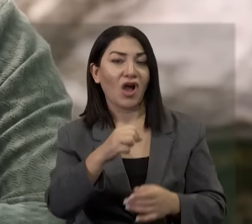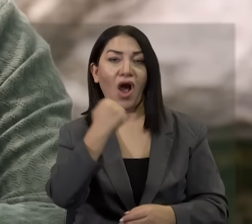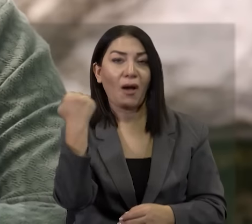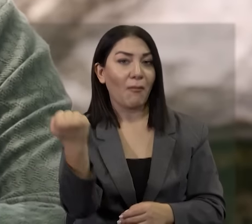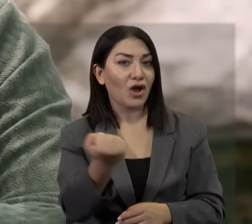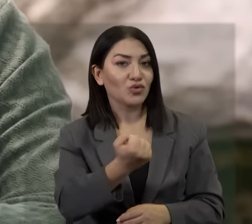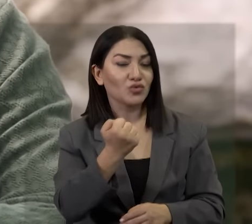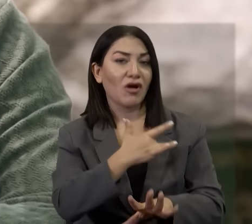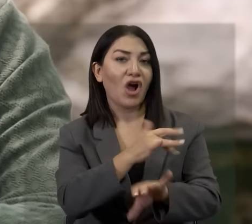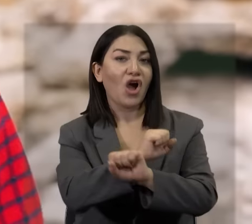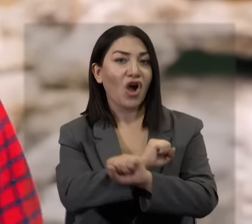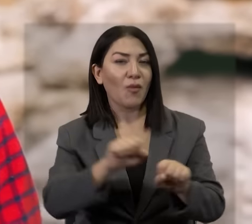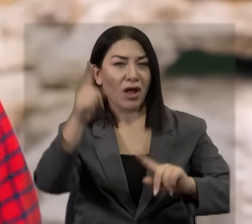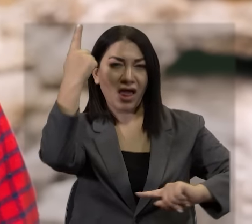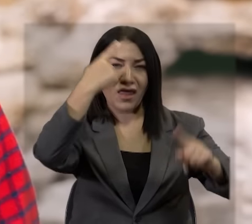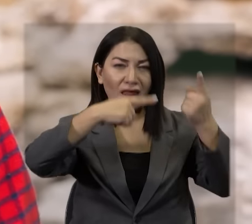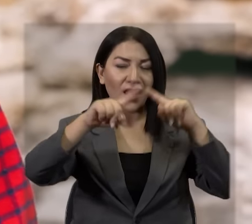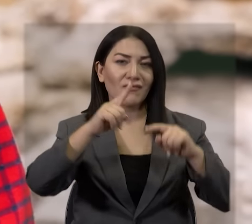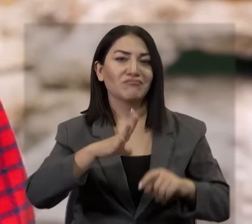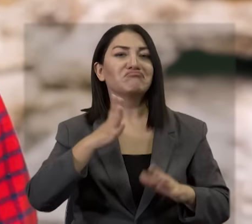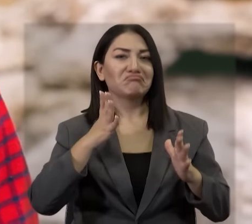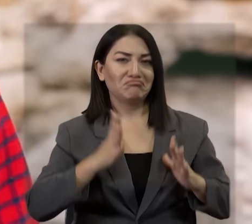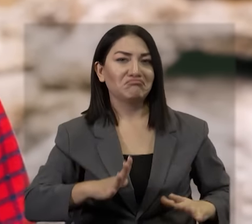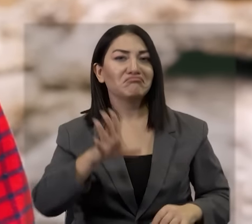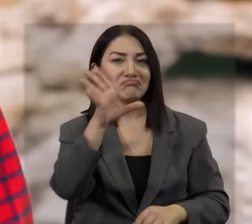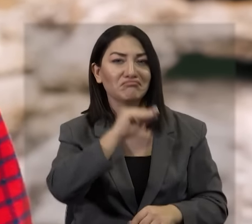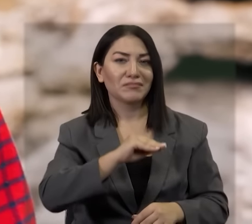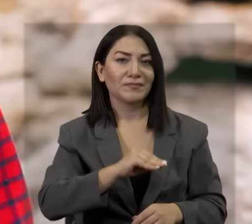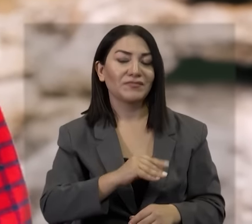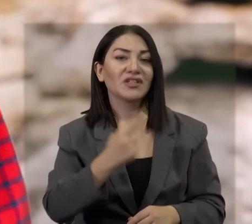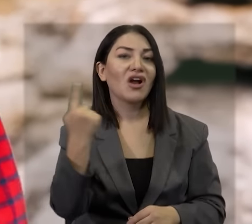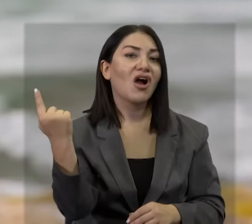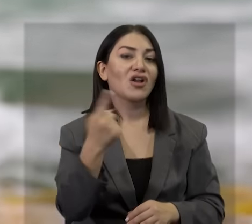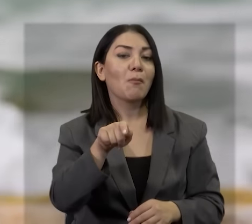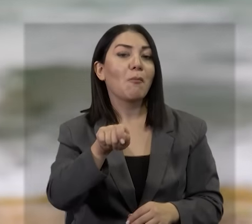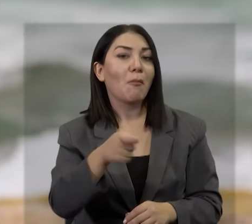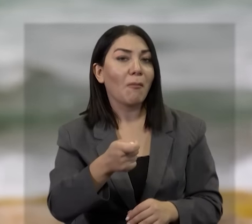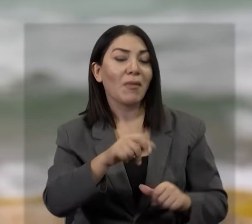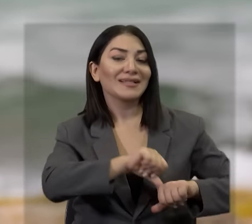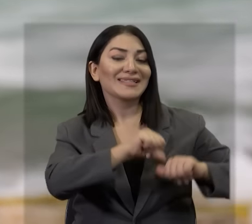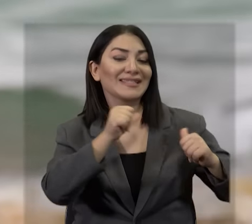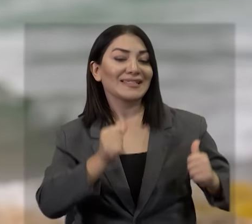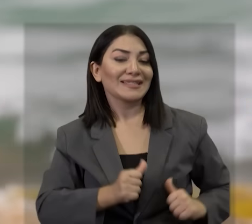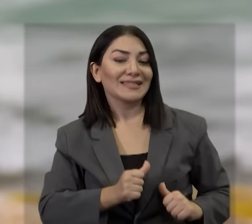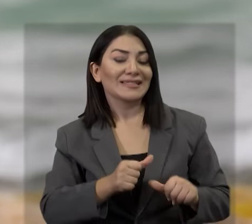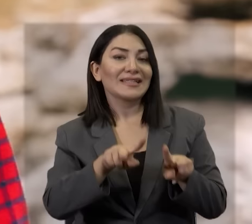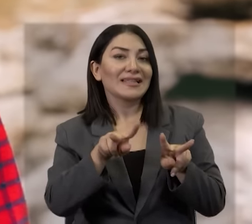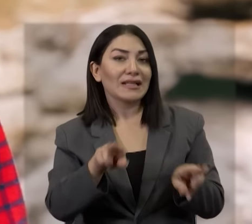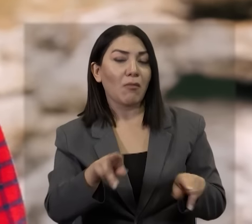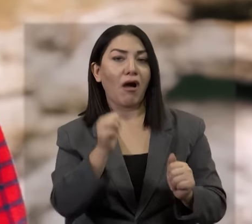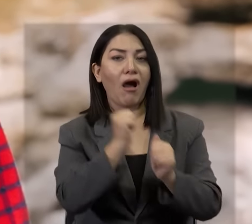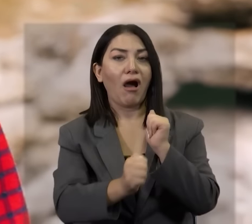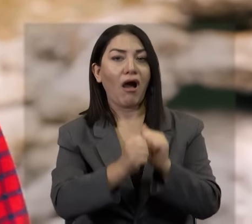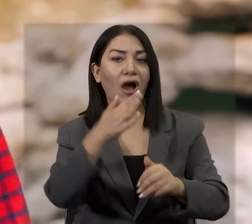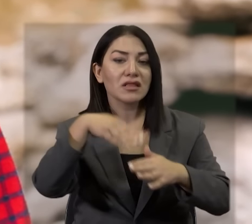համար անհրաժեշտ է համառություն, քաջություն, հնարամտություն ու տոկունություն։ Իսկ առաջին բանալին գտնվում է